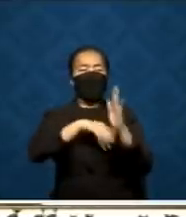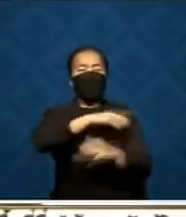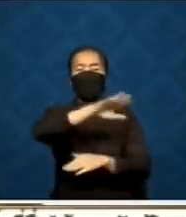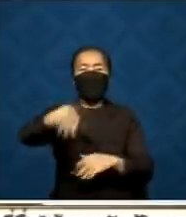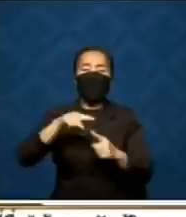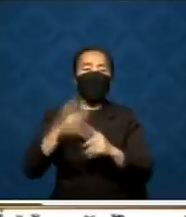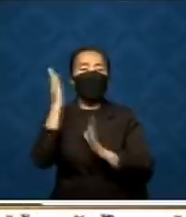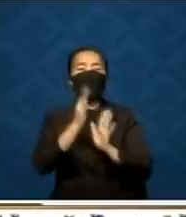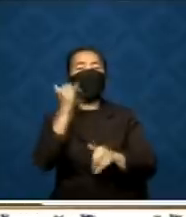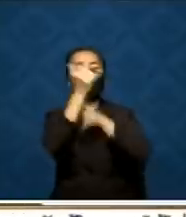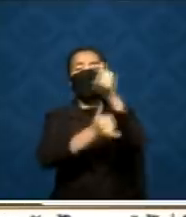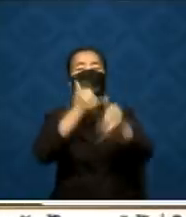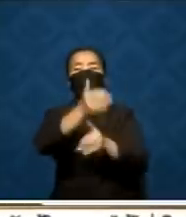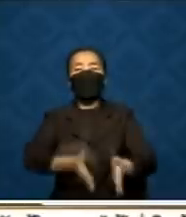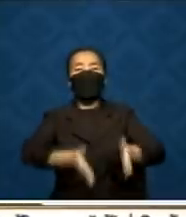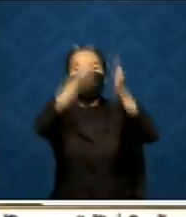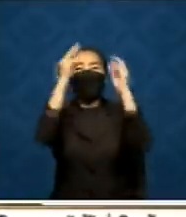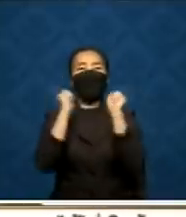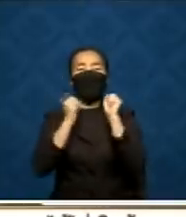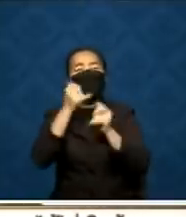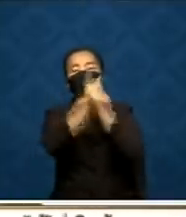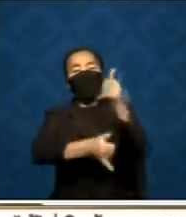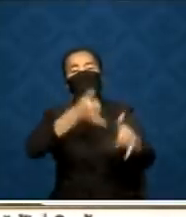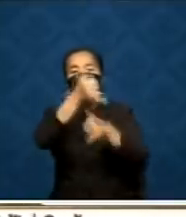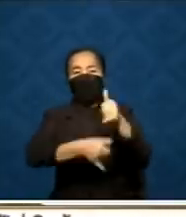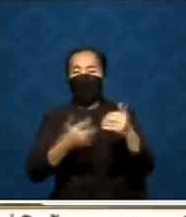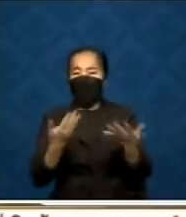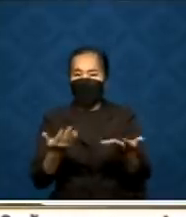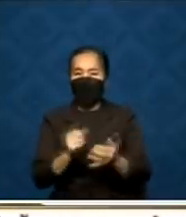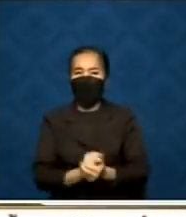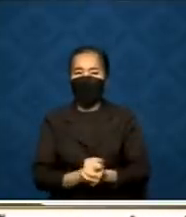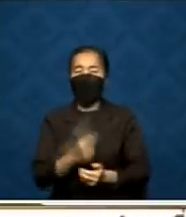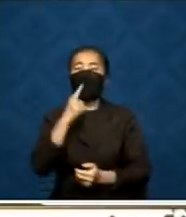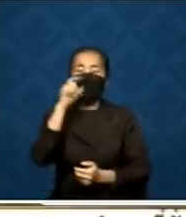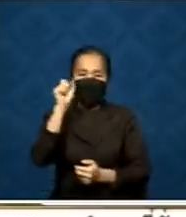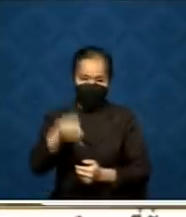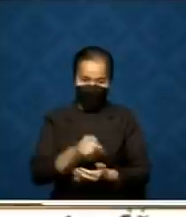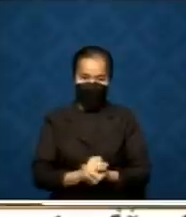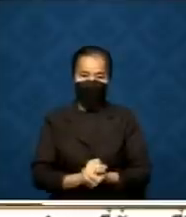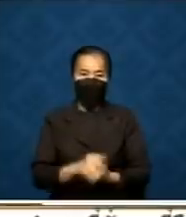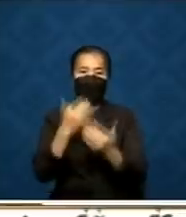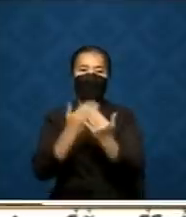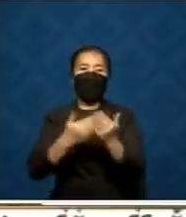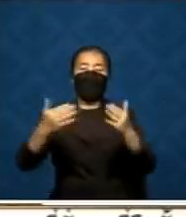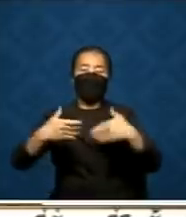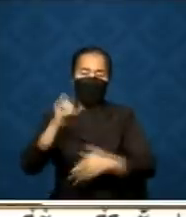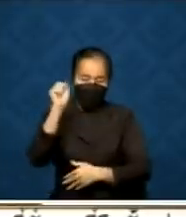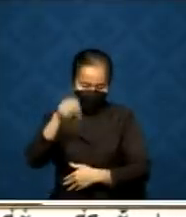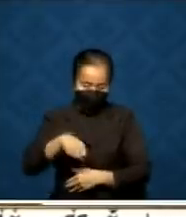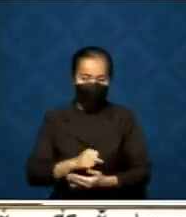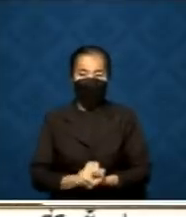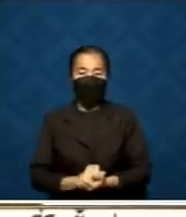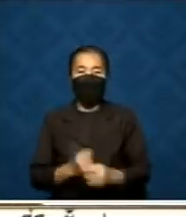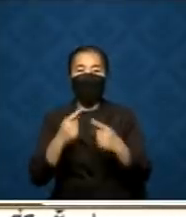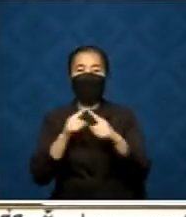ไหลเข้าห้างใหญ่ห้างใหญ่ห้างใหญ่ห้างใหญ่ห้างใหญ่ถ้าไปดูตัวนั้นใช่รายได้ภาคธุรกิจมันสูงจริงอ่ะมี